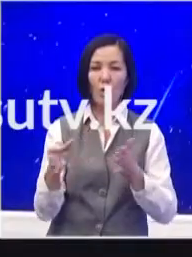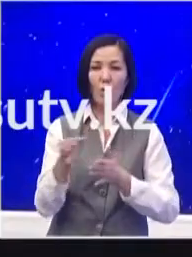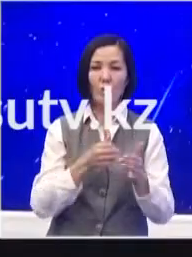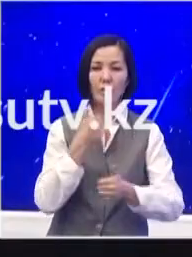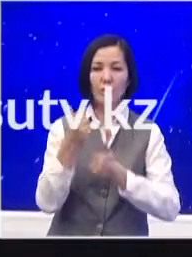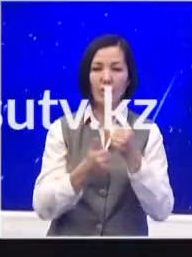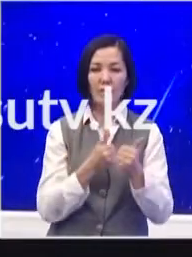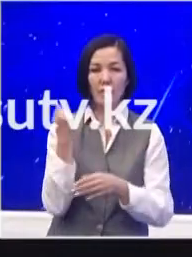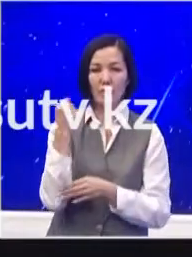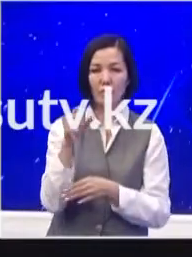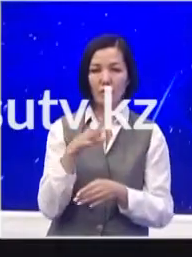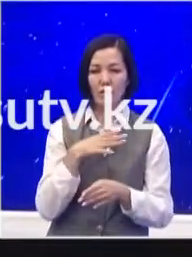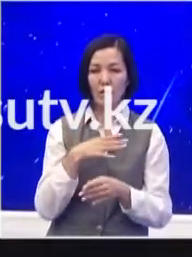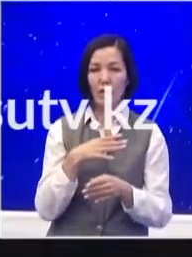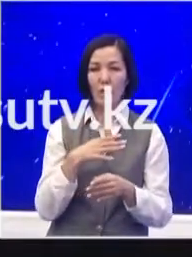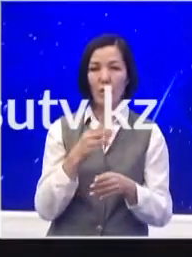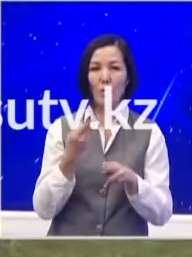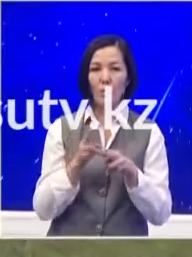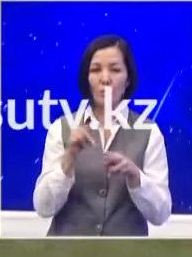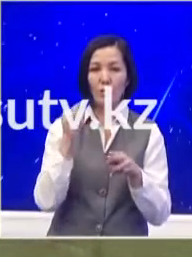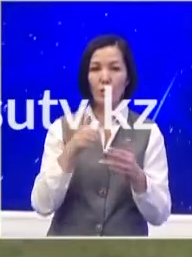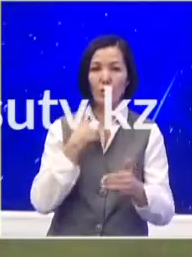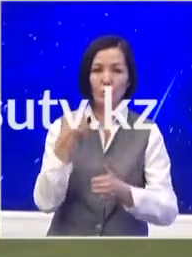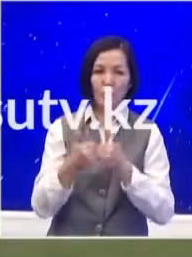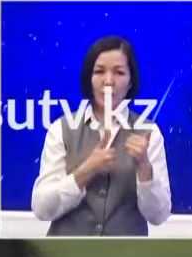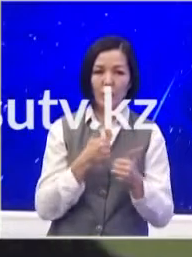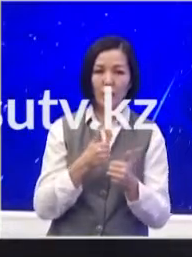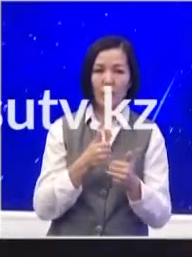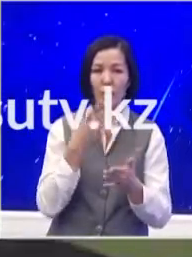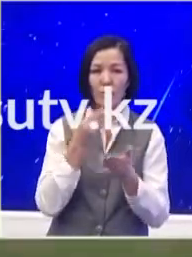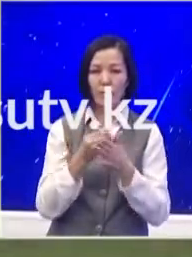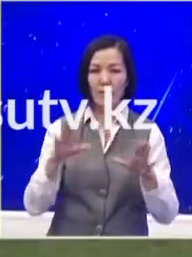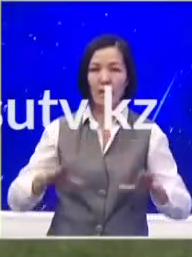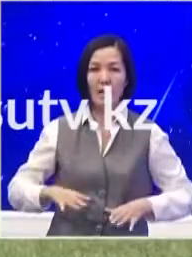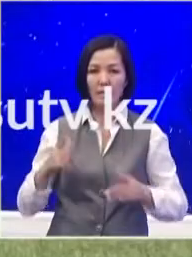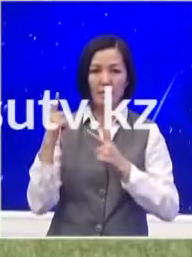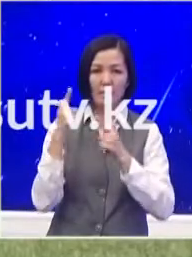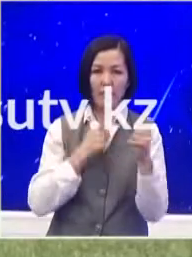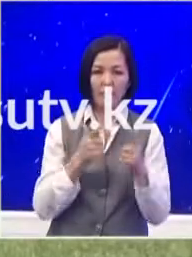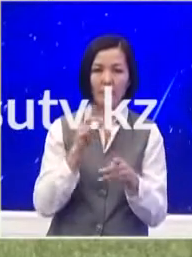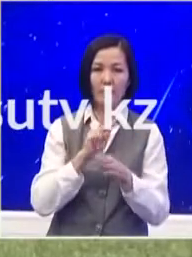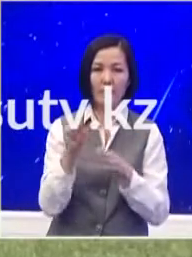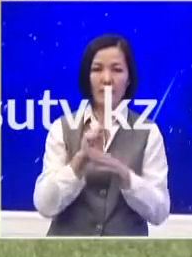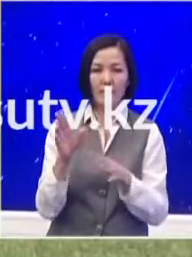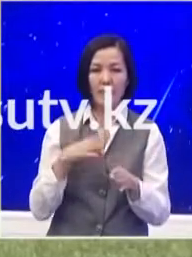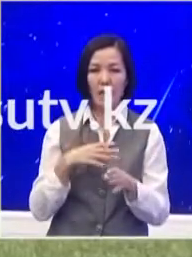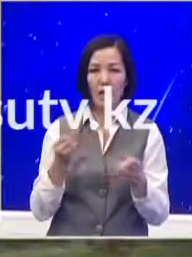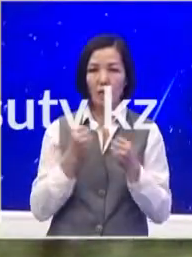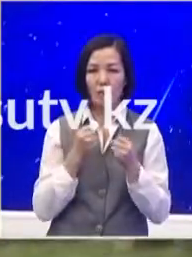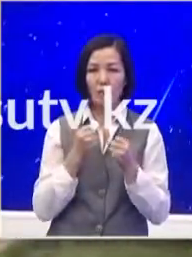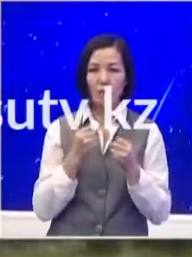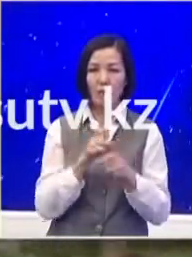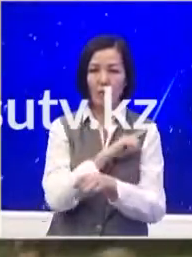қатысып, жүлдегерде болды. Осы турнирге де сүлік қарасын арнайы жаратқан. Өзі де тыңғылықты дайындықтан өтіп, спорттық бабында